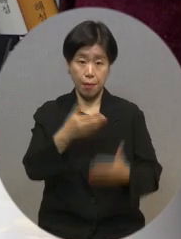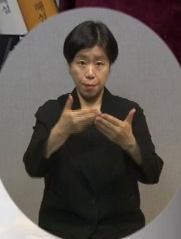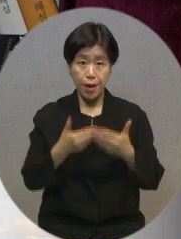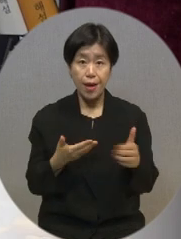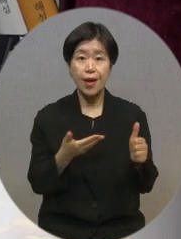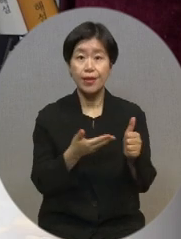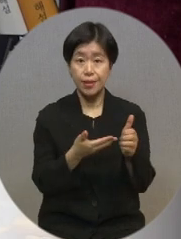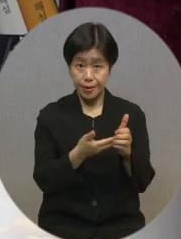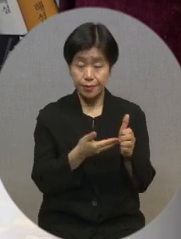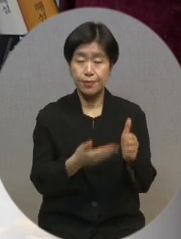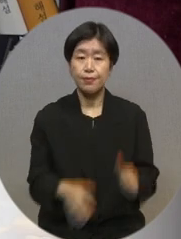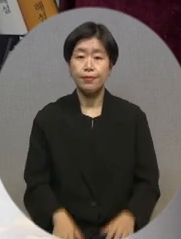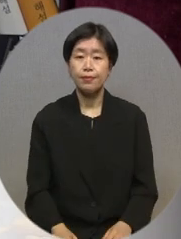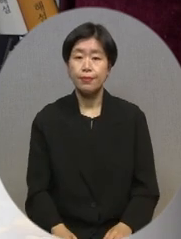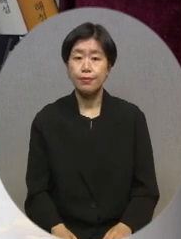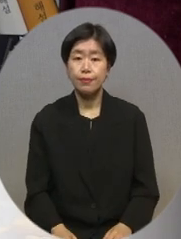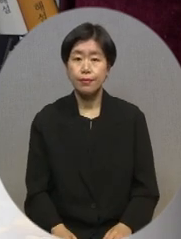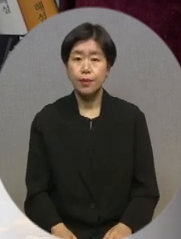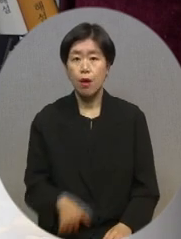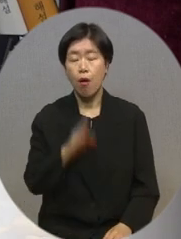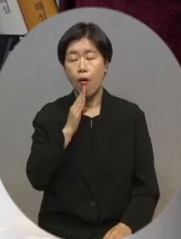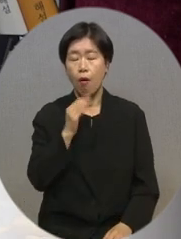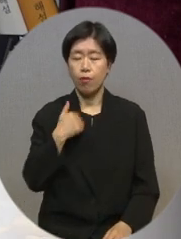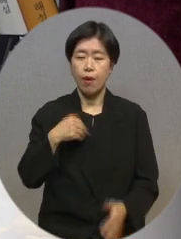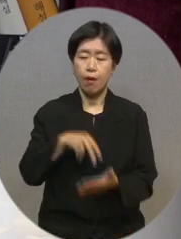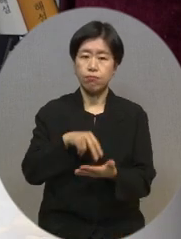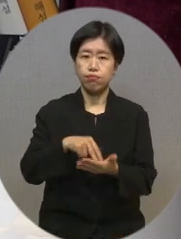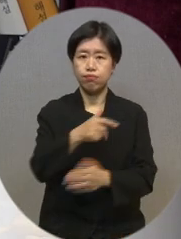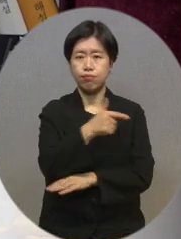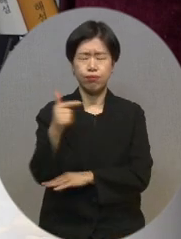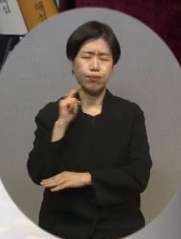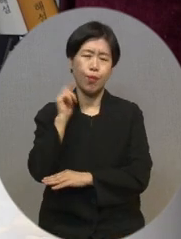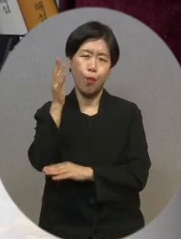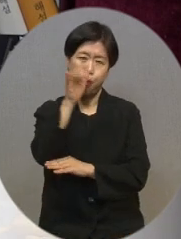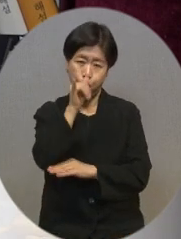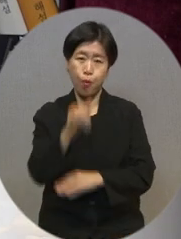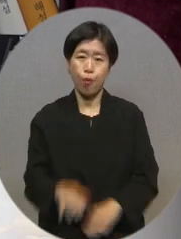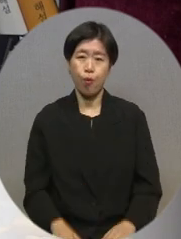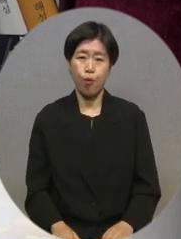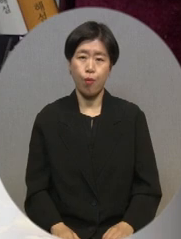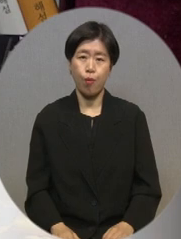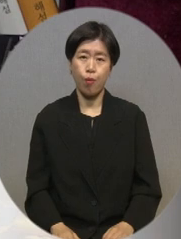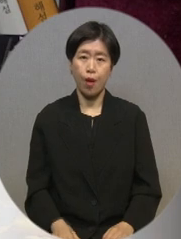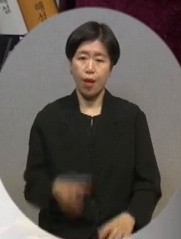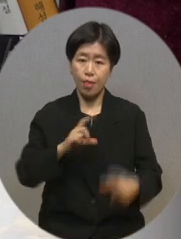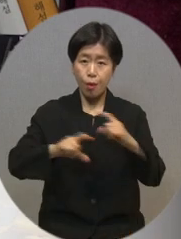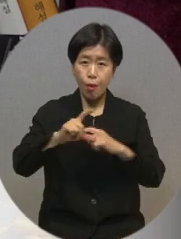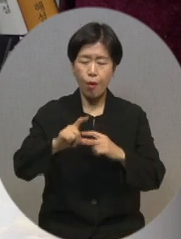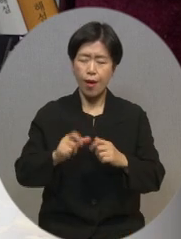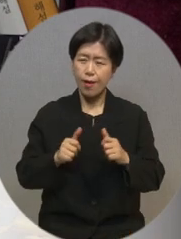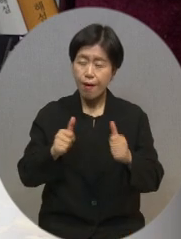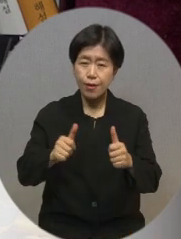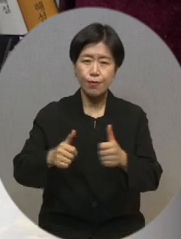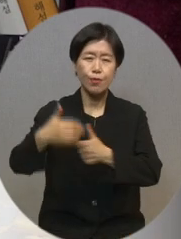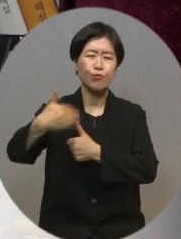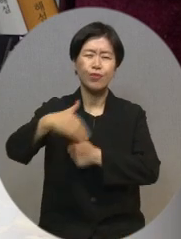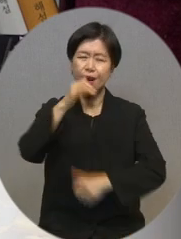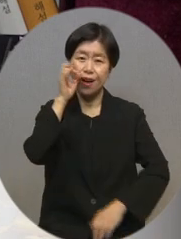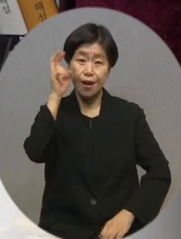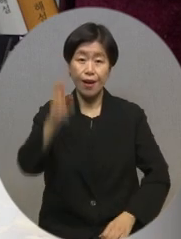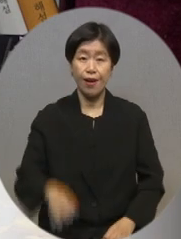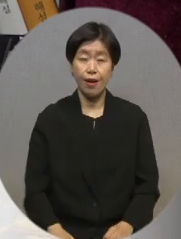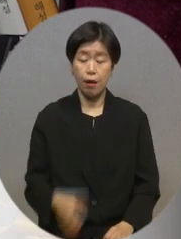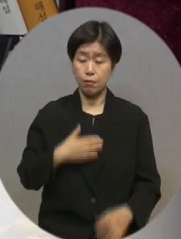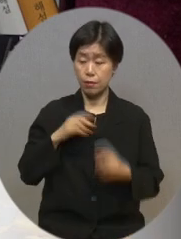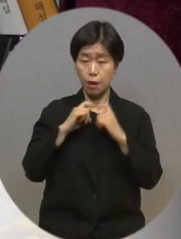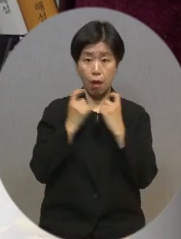영광입니다. 아마도 나라에서 더 열심히 하라는 그 채찍질인가 봅니다. 개인이 이 큰